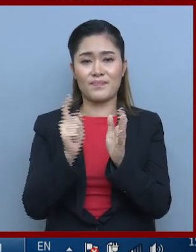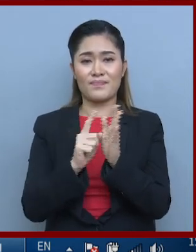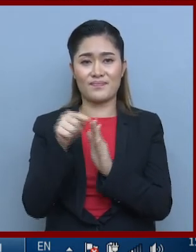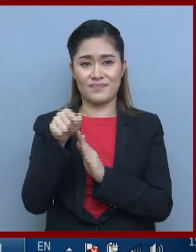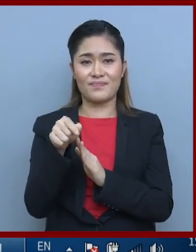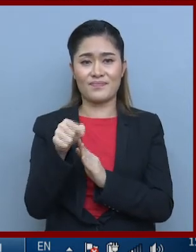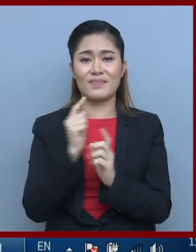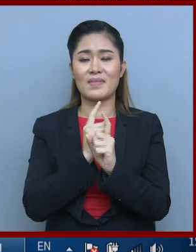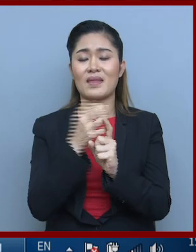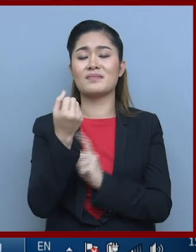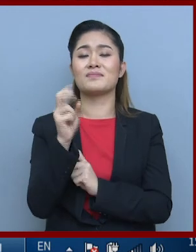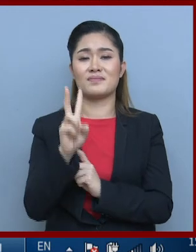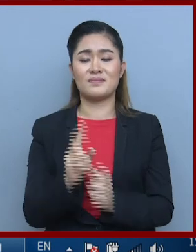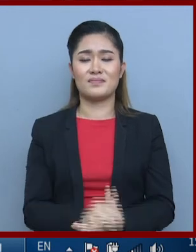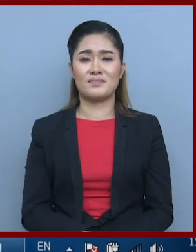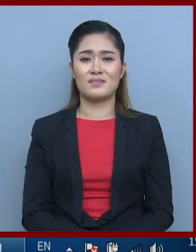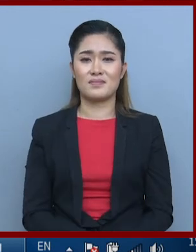ปรเจกต์เอ็กซ์ไซส์12